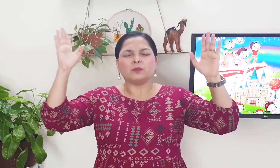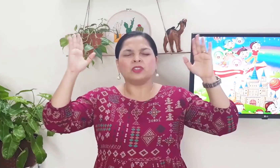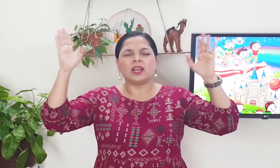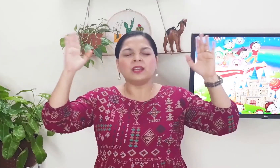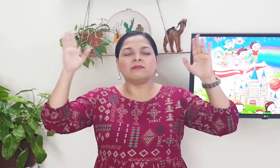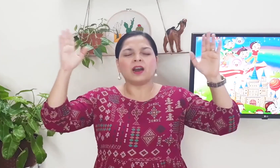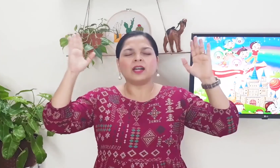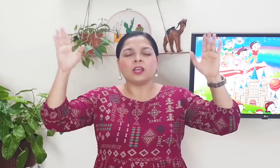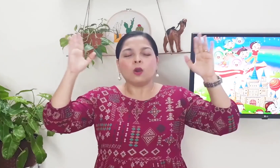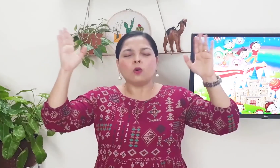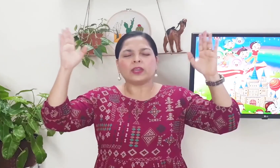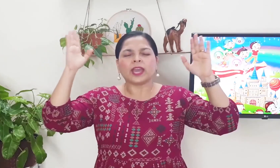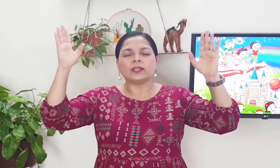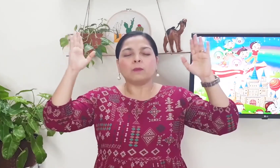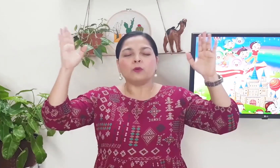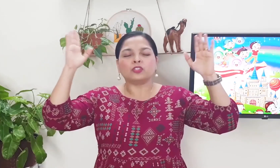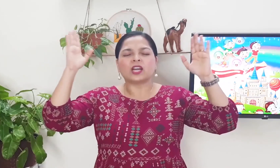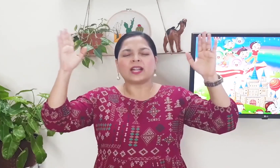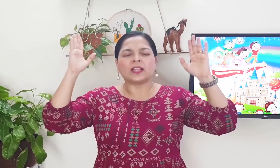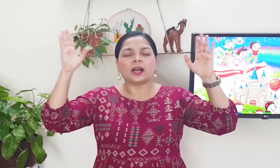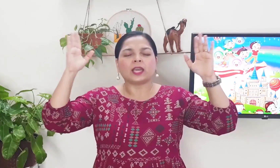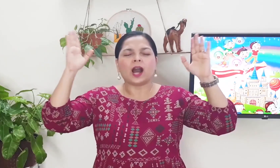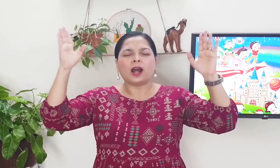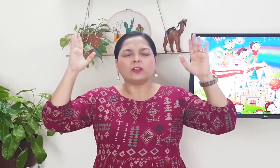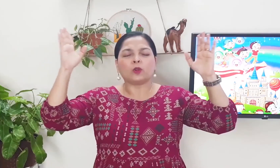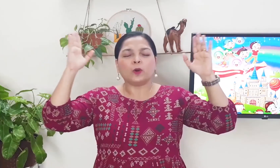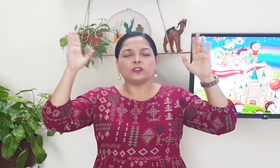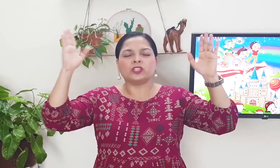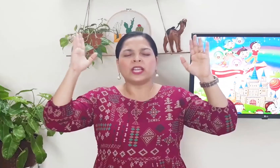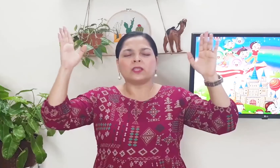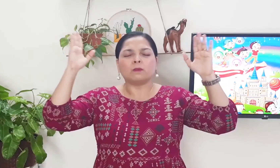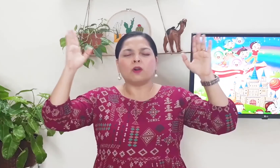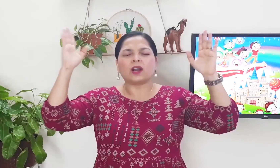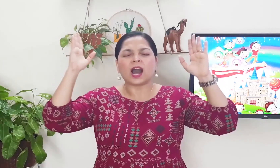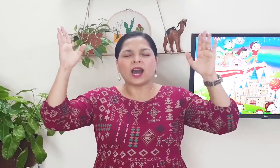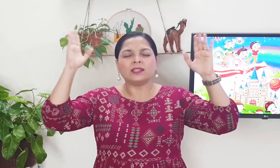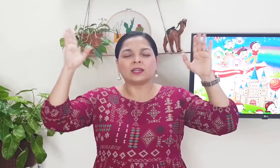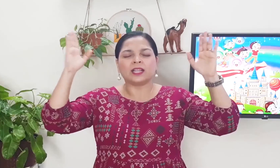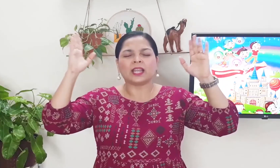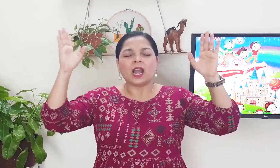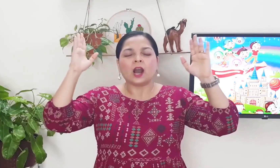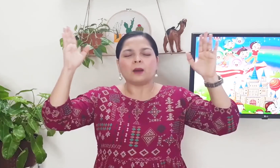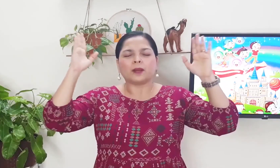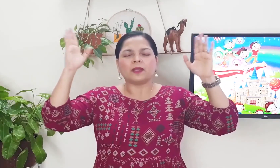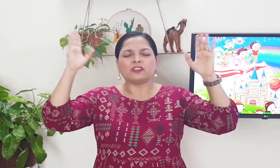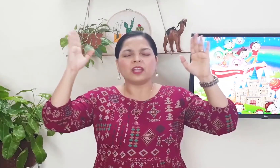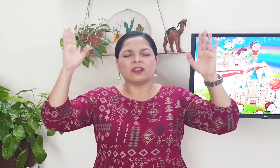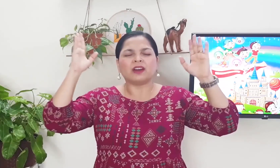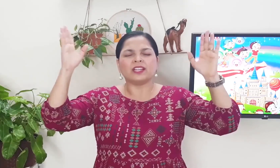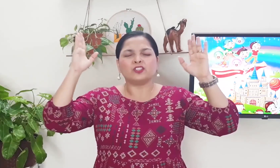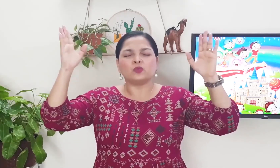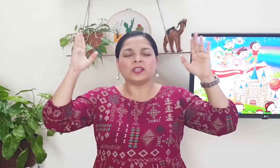धन्यवाद प्रभु, धन्यवाद। ओ गीता वो उसका ताकि अंतर वो सीत्र वो का अंतर दे दे। हाँ